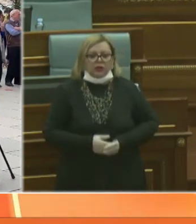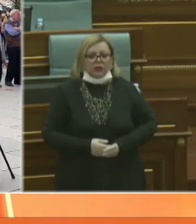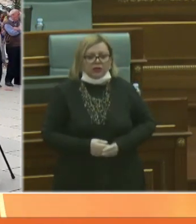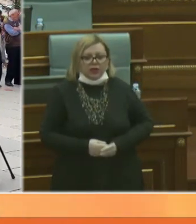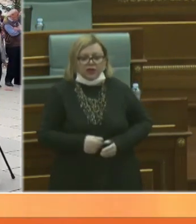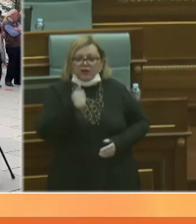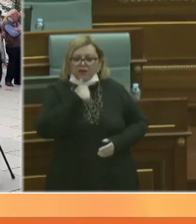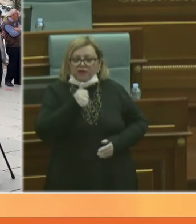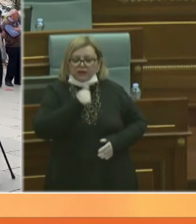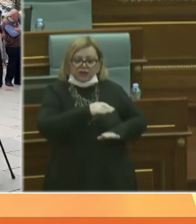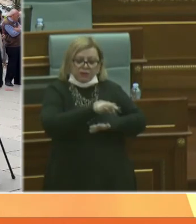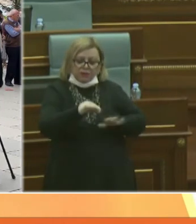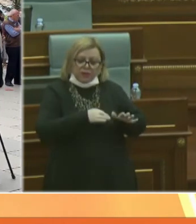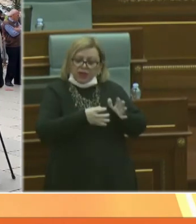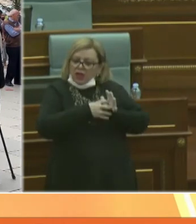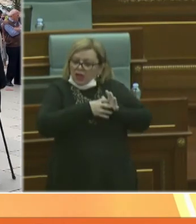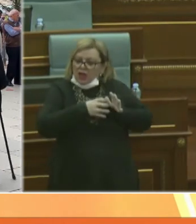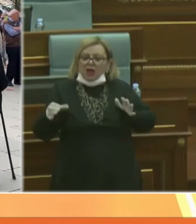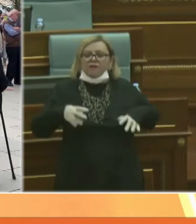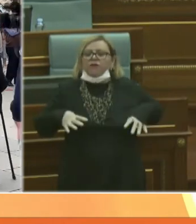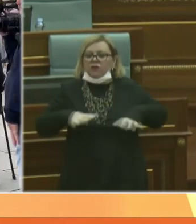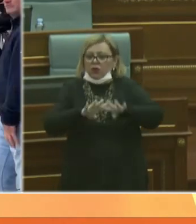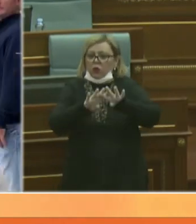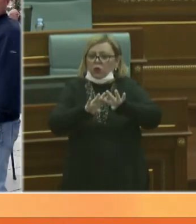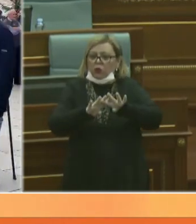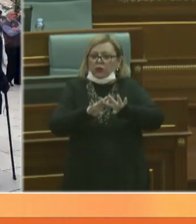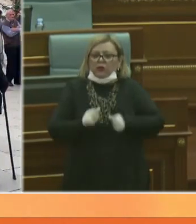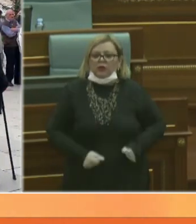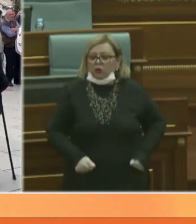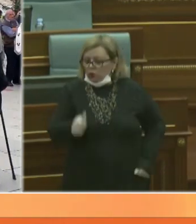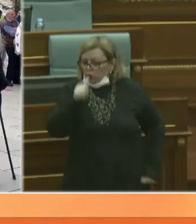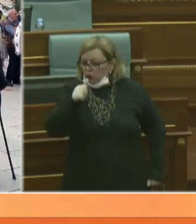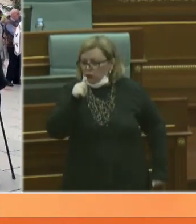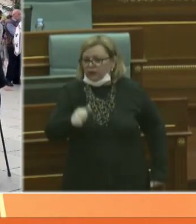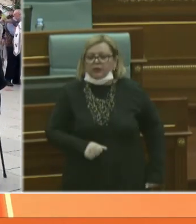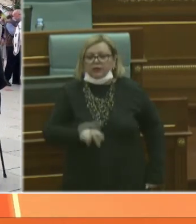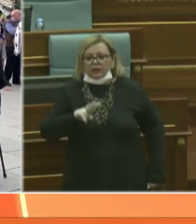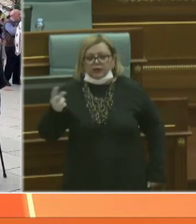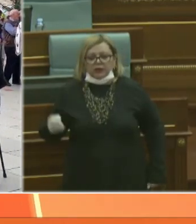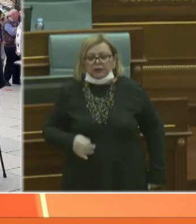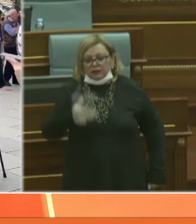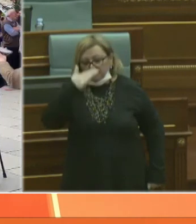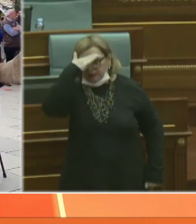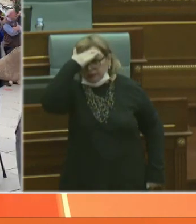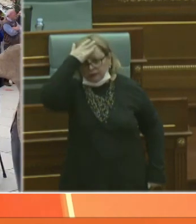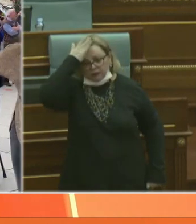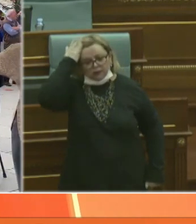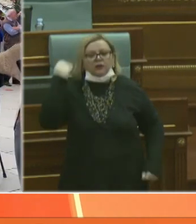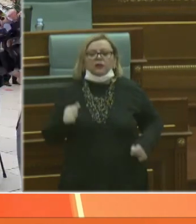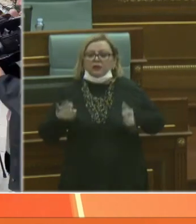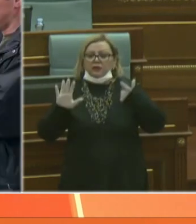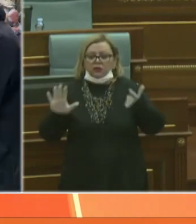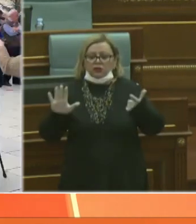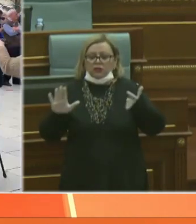të financu projekte afatgjata në infrastrukturë, në ujrat zezë, në furnizim e ujë edhe në sektorët e tjerë. Masa 7